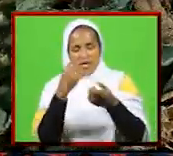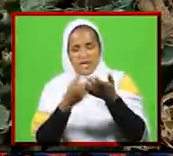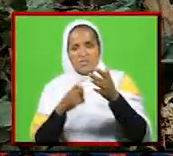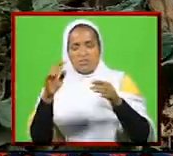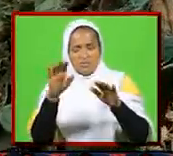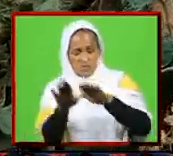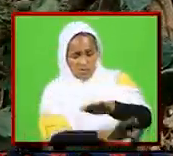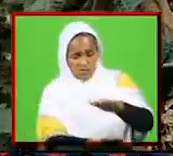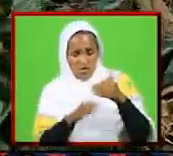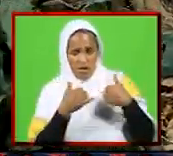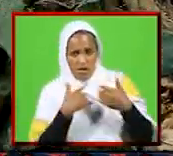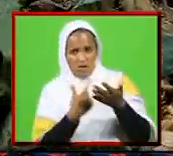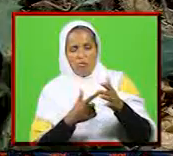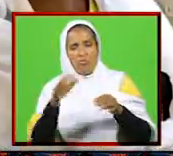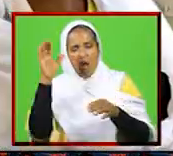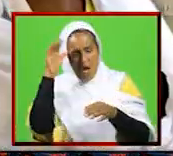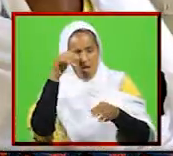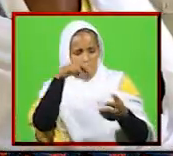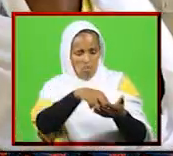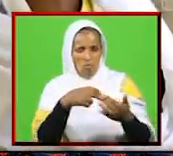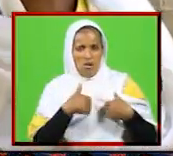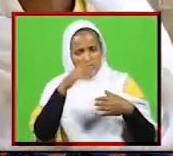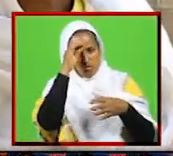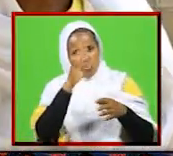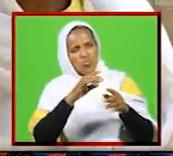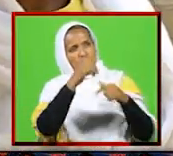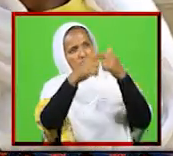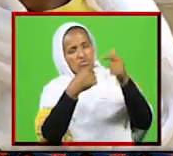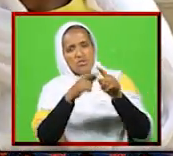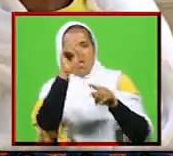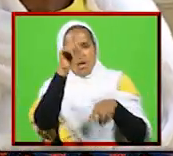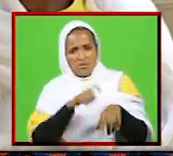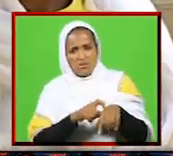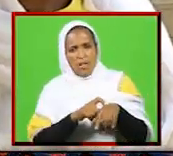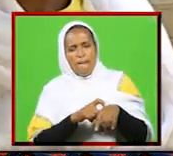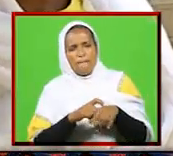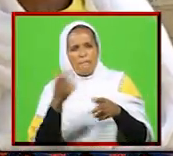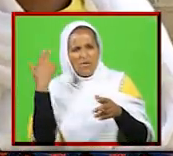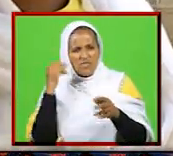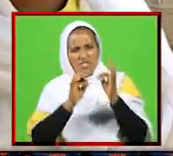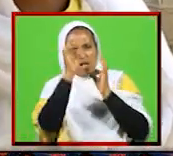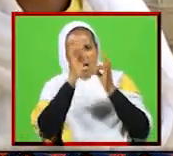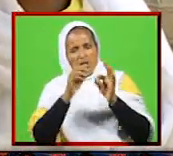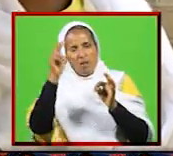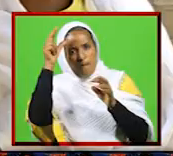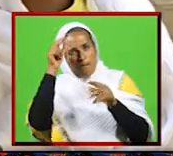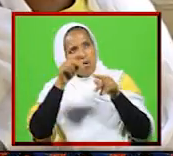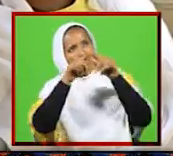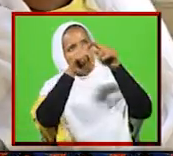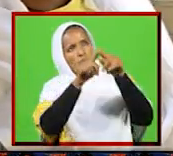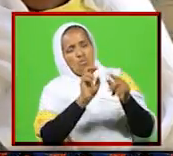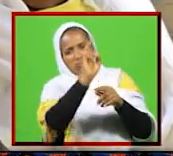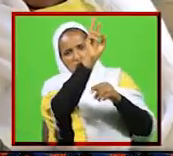ለዚህ ከዚህ በታች አህዮች ይቆማሉ፣ ሰዎች ይወጣሉ። ግን አንድ ጊዜ በቅሎ እንደወጣች ይናገራሉ። ታሪካዊት የሆነች በቅሎ